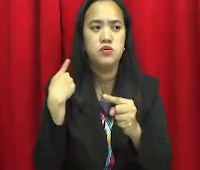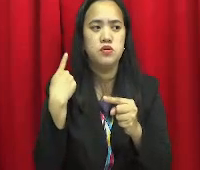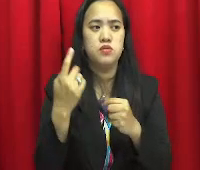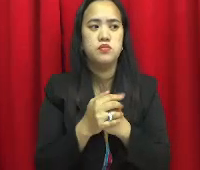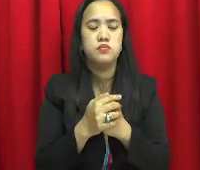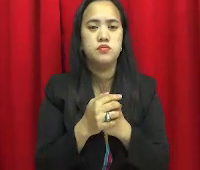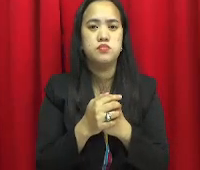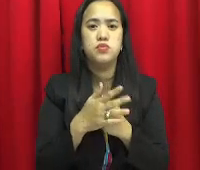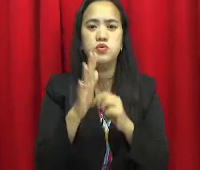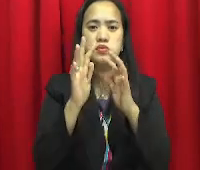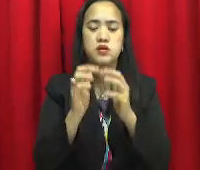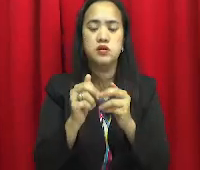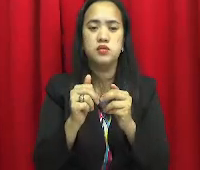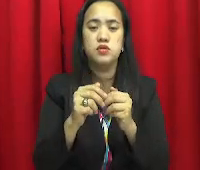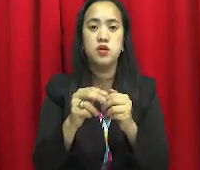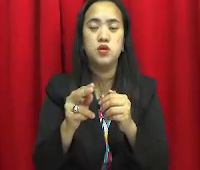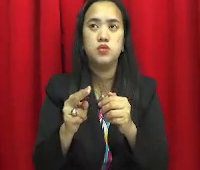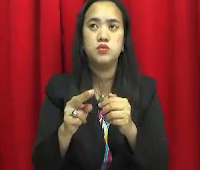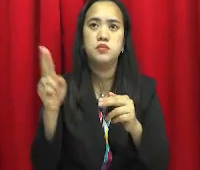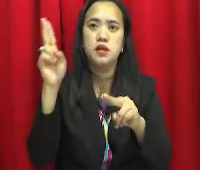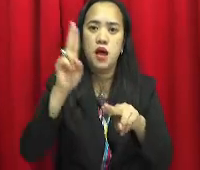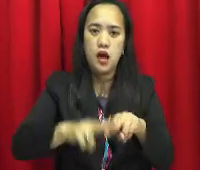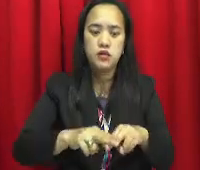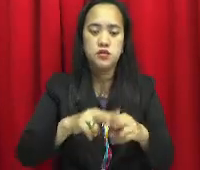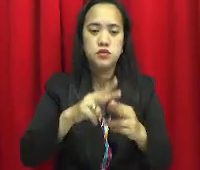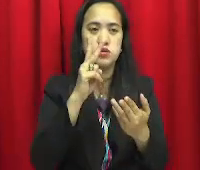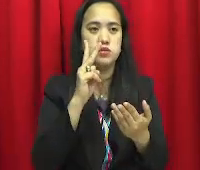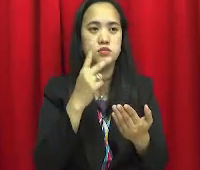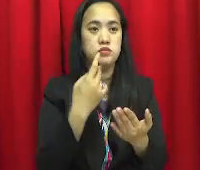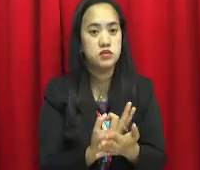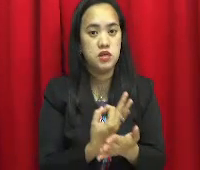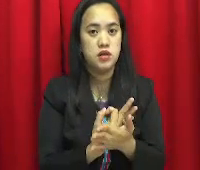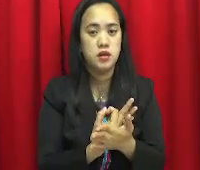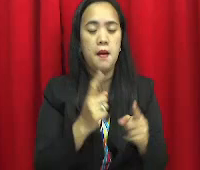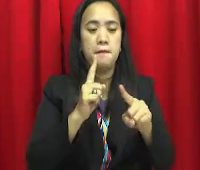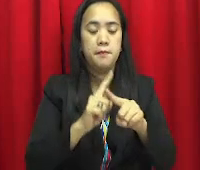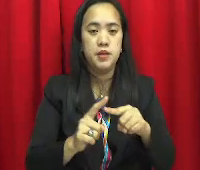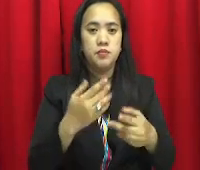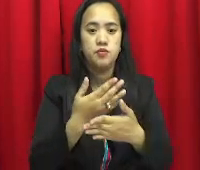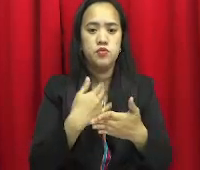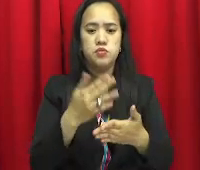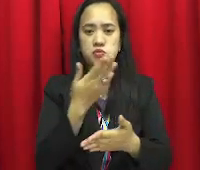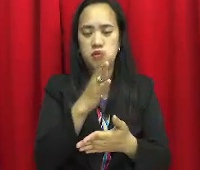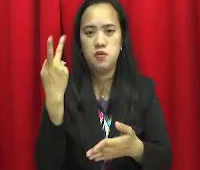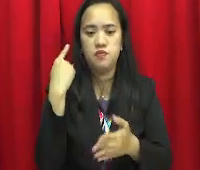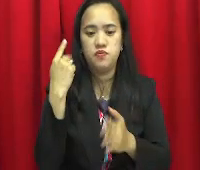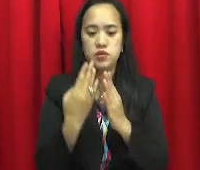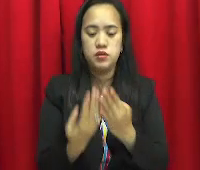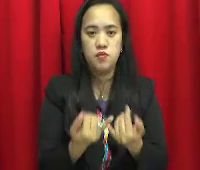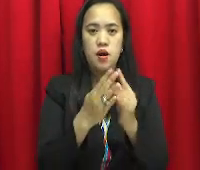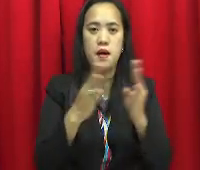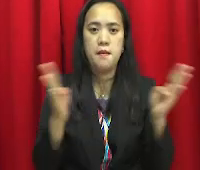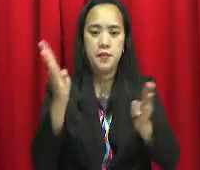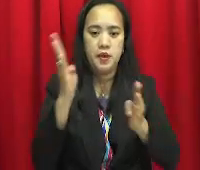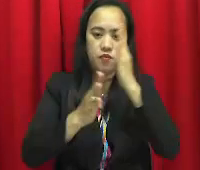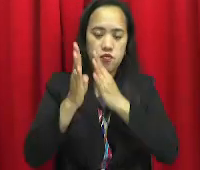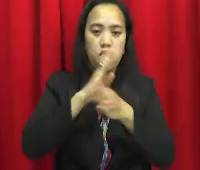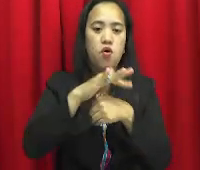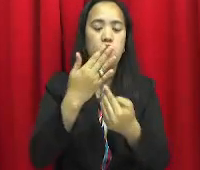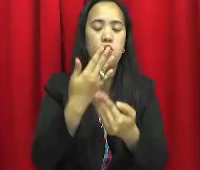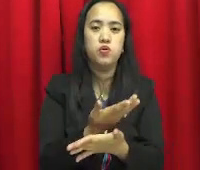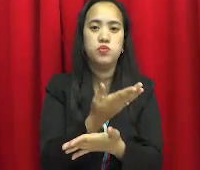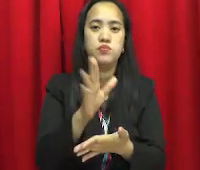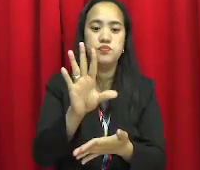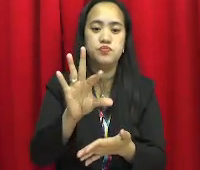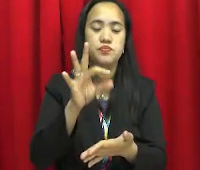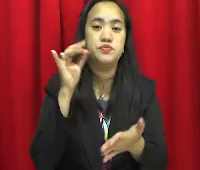mong abutin yan. And before you know it, ikaw na yung may diferensya. Yes, tapos sir. Saka ka natitigil at lahat ng iyong hinana,